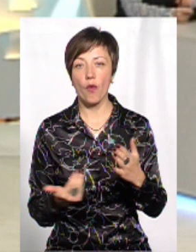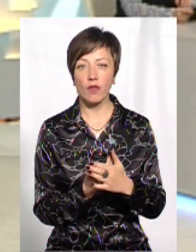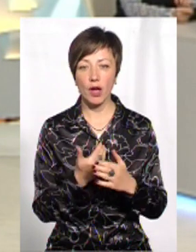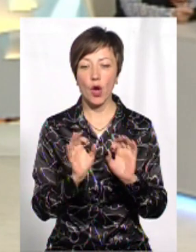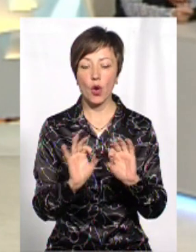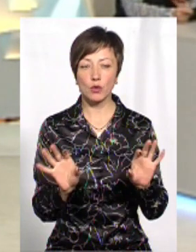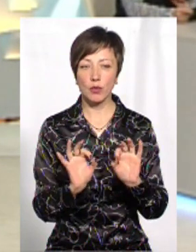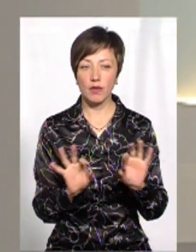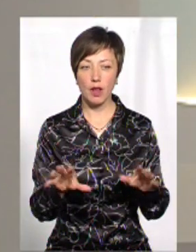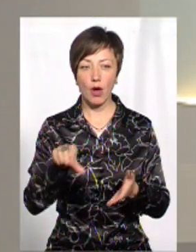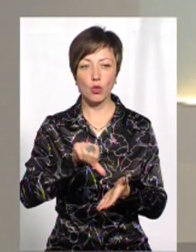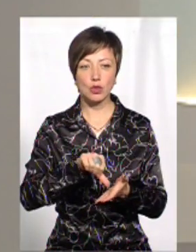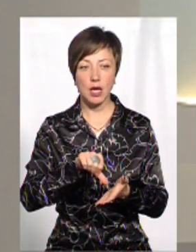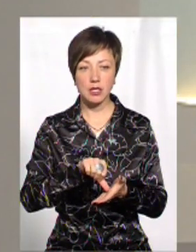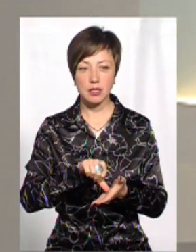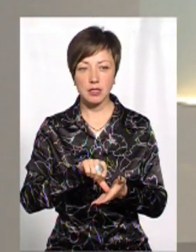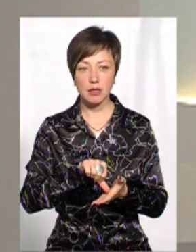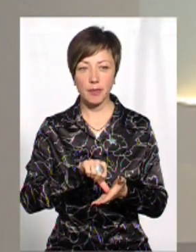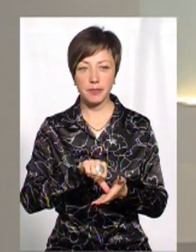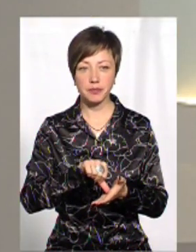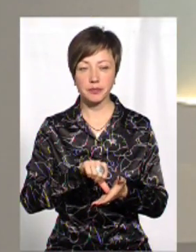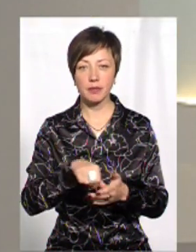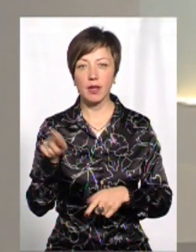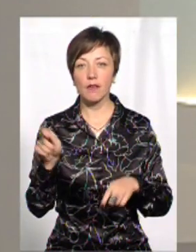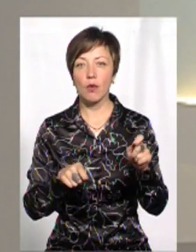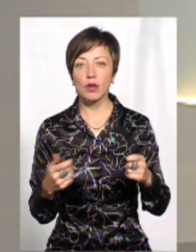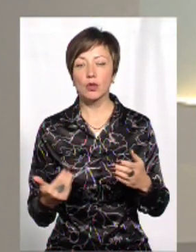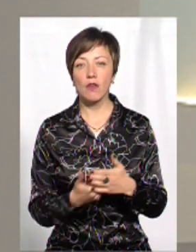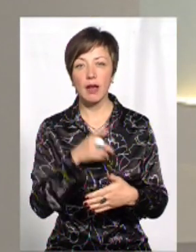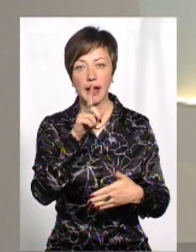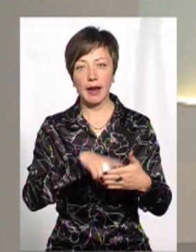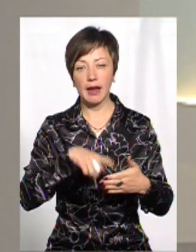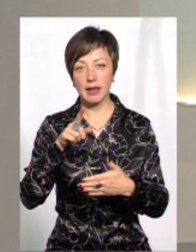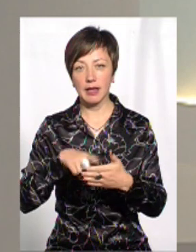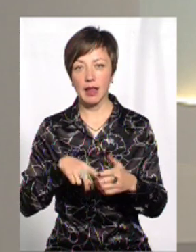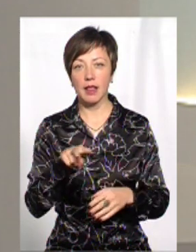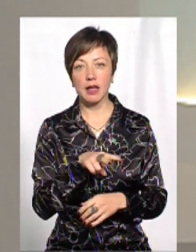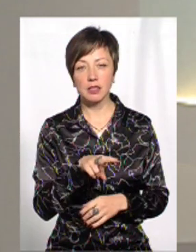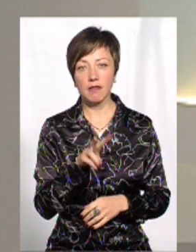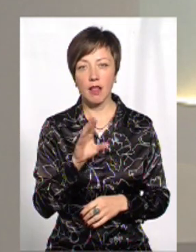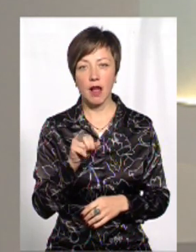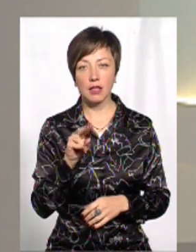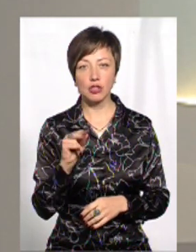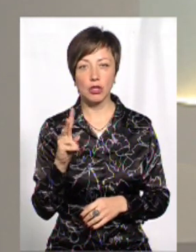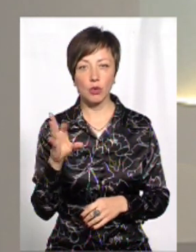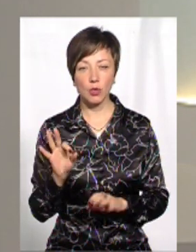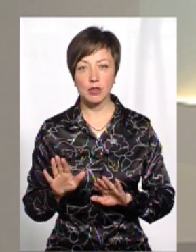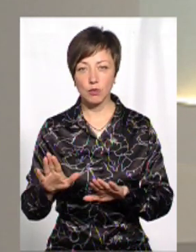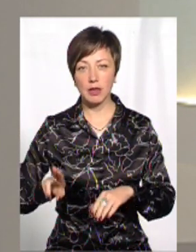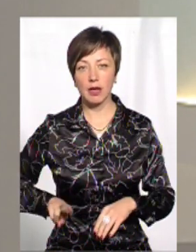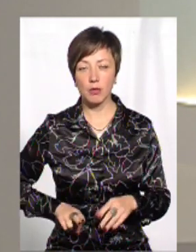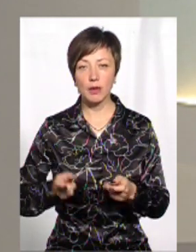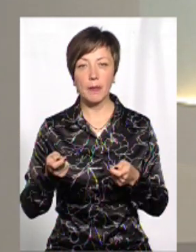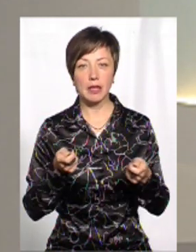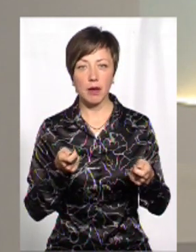нових, розповіла учасниця форуму нових релігій Лариса Владиченко, заступниця